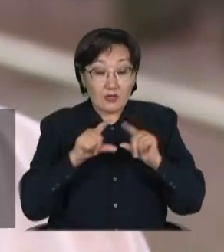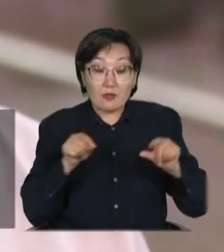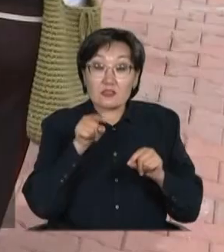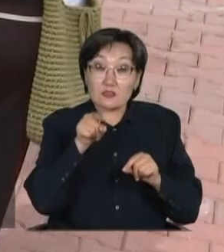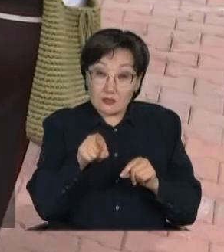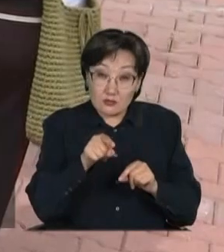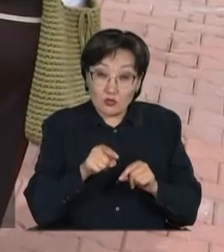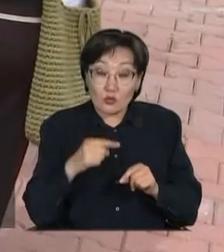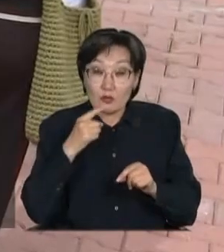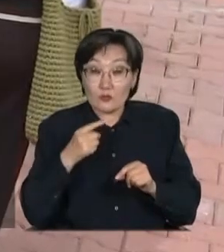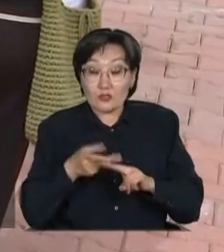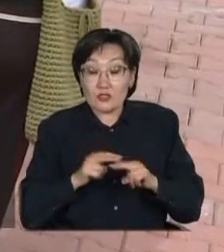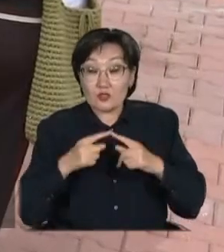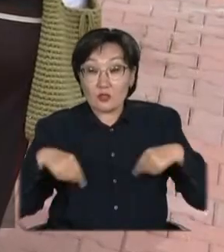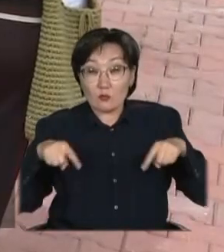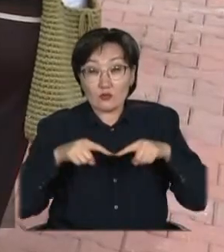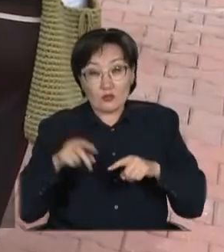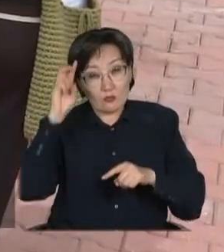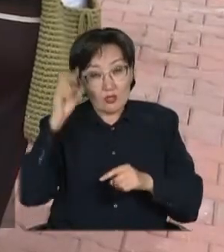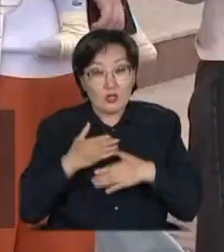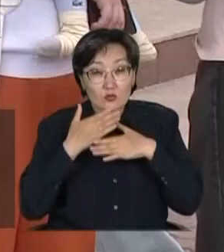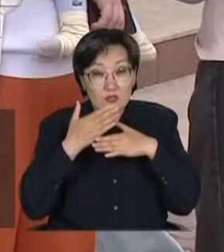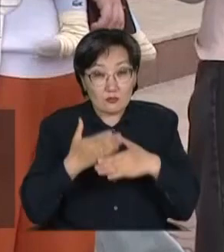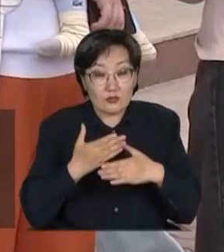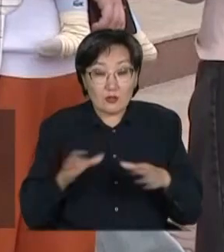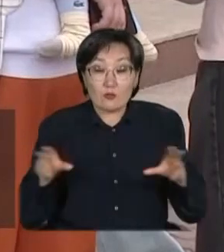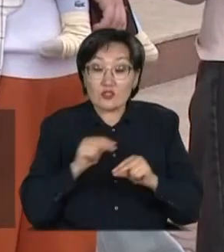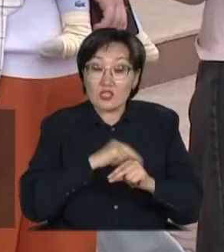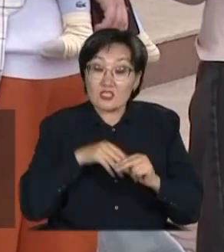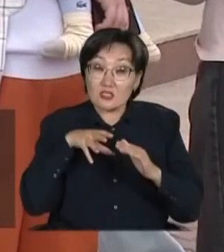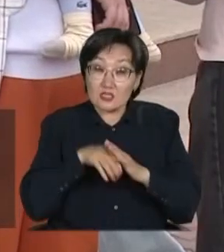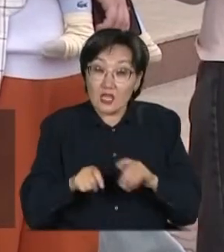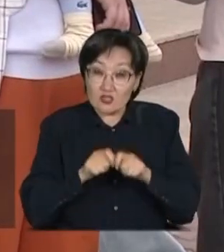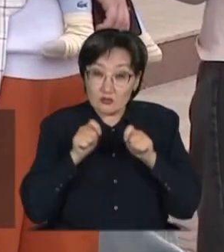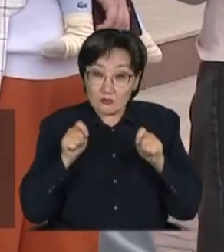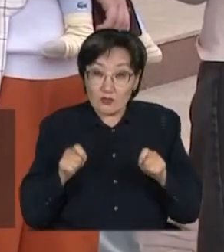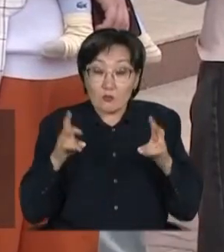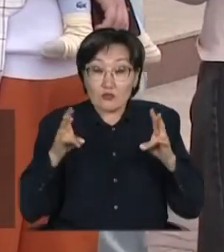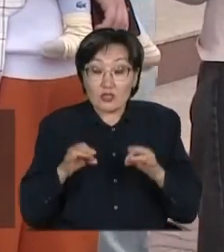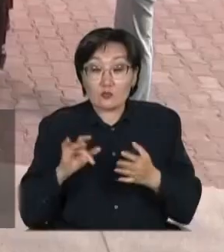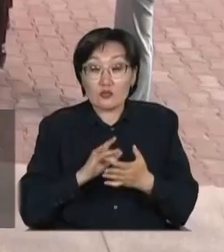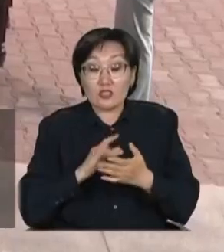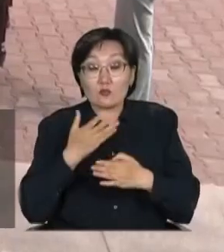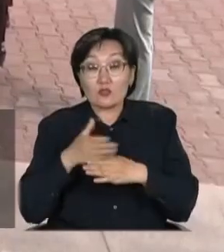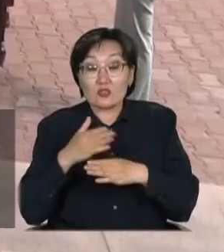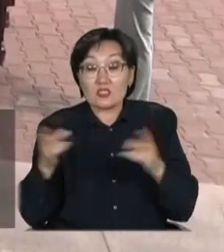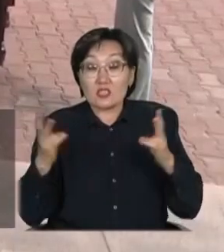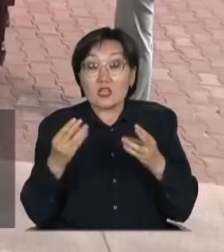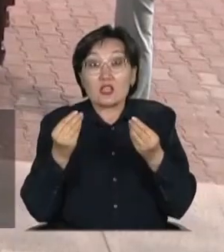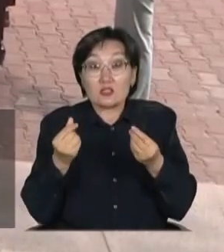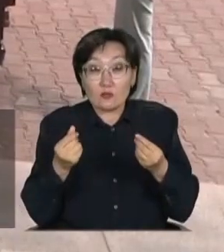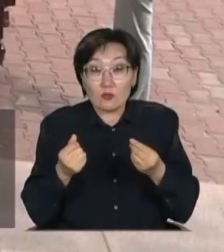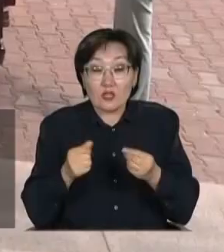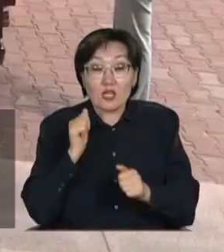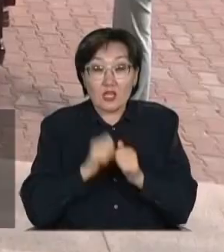дей. Сөздерінше бұл орталық мемлекеттің қолдауымен серіктестік аясында ашылған. Алайда бюджеттен бөліну керек қаржы